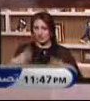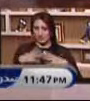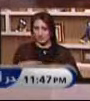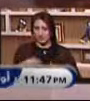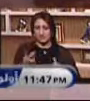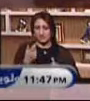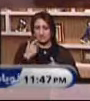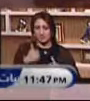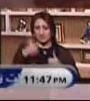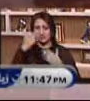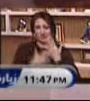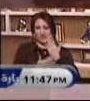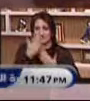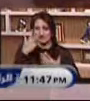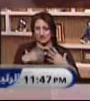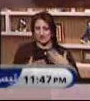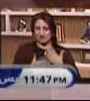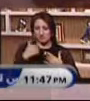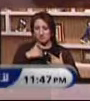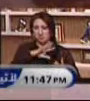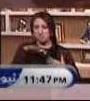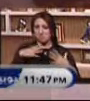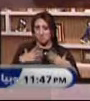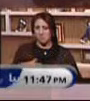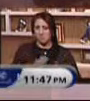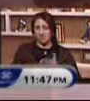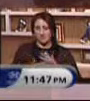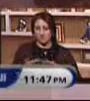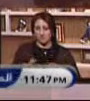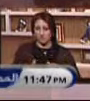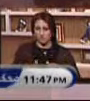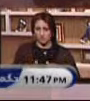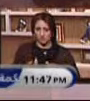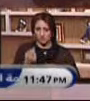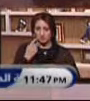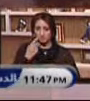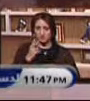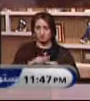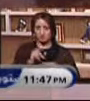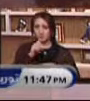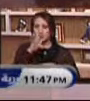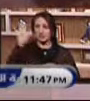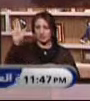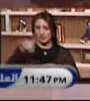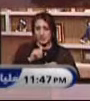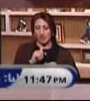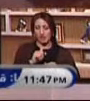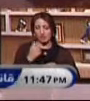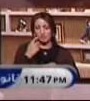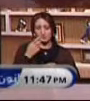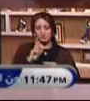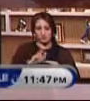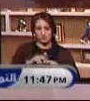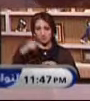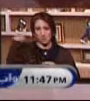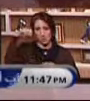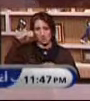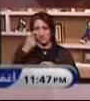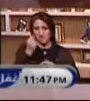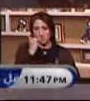تلبس البنات الثياب الجديدة ونحن. فنادى على مزاحم، تعال يا مزاحم، مزاحم ده هو وزير